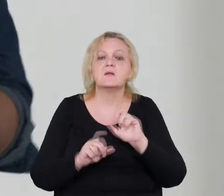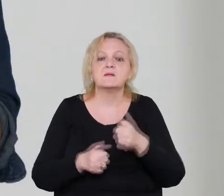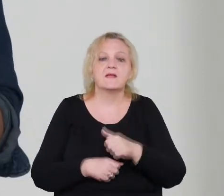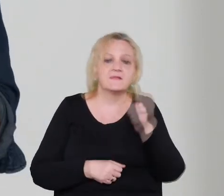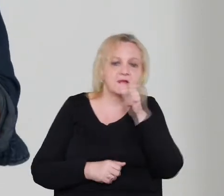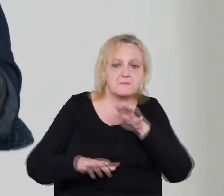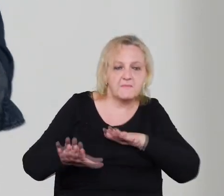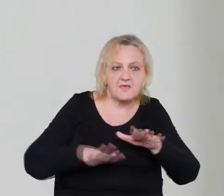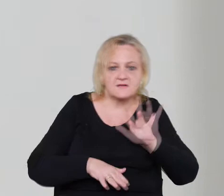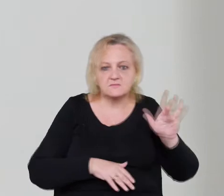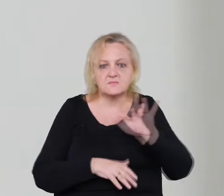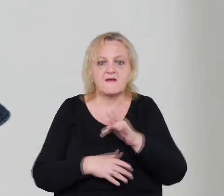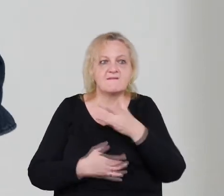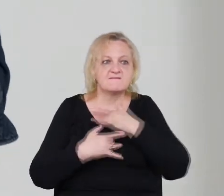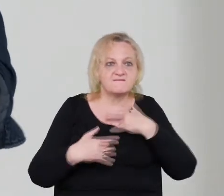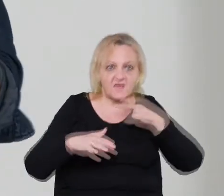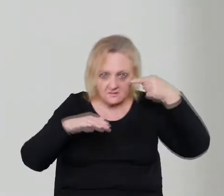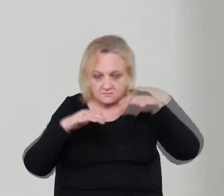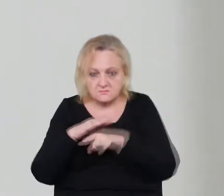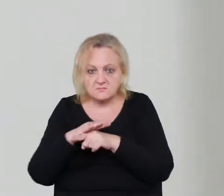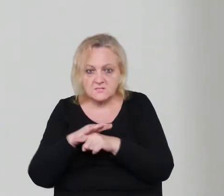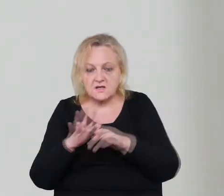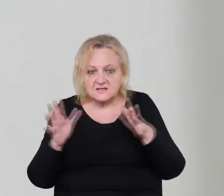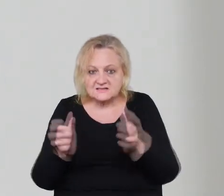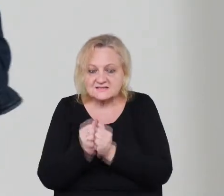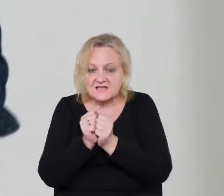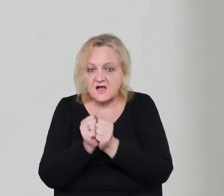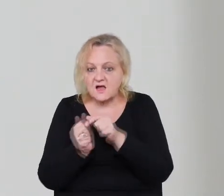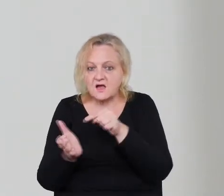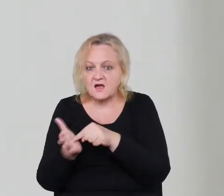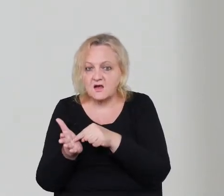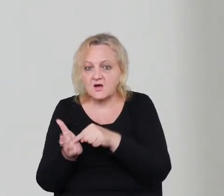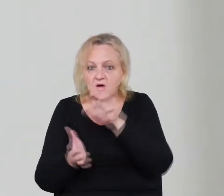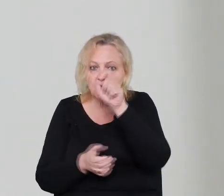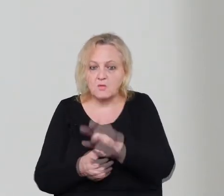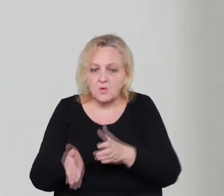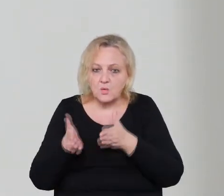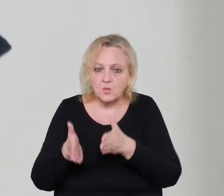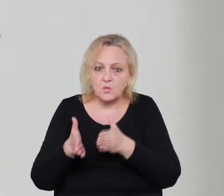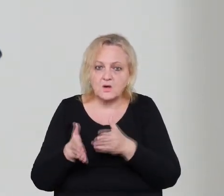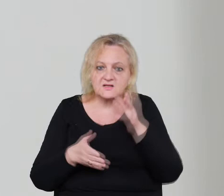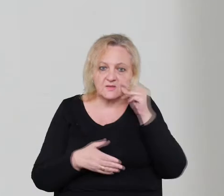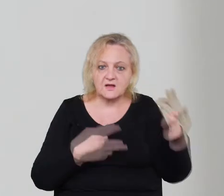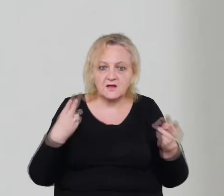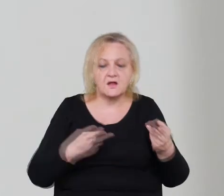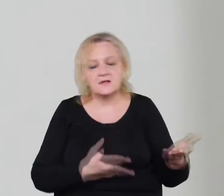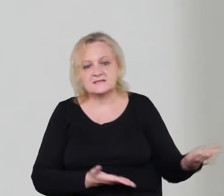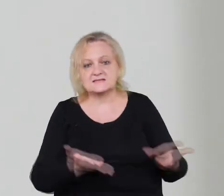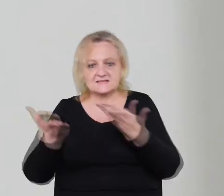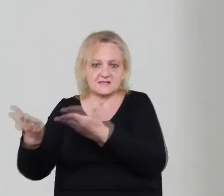tajne miejsca do których wchodzili Węgrzy i jak znaleźli to osoby nic Jutro będzie spała to zapraszali do